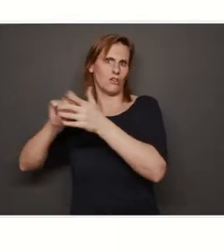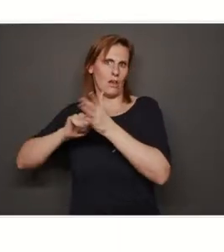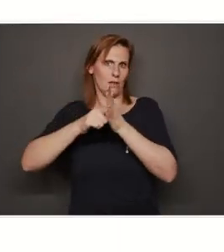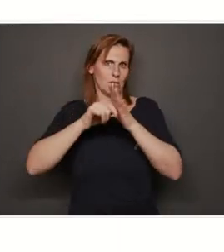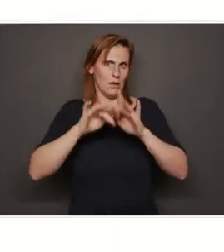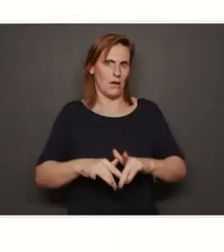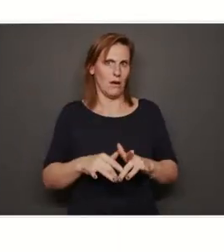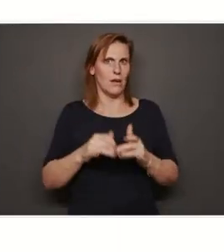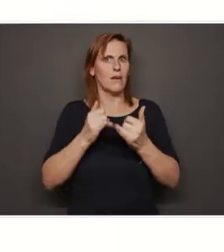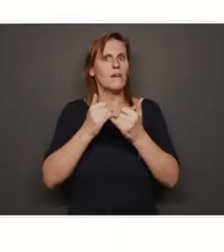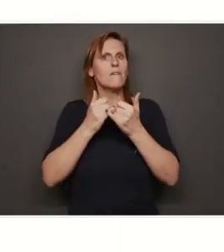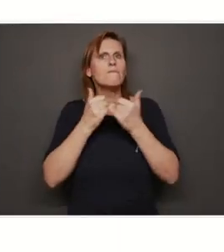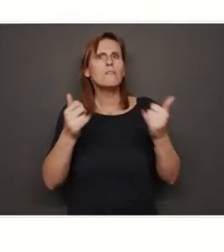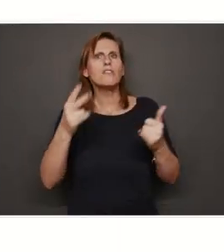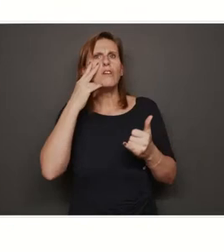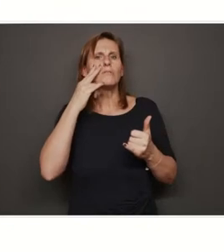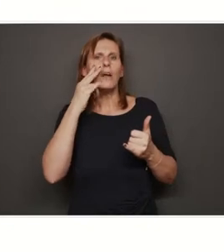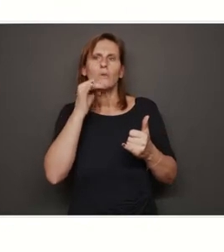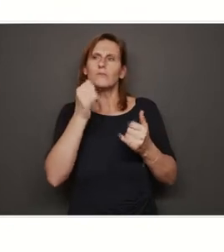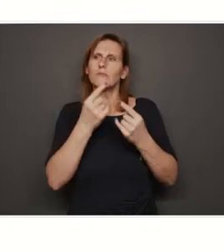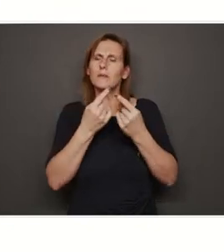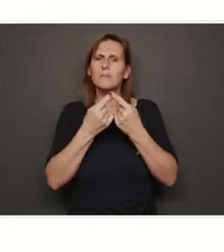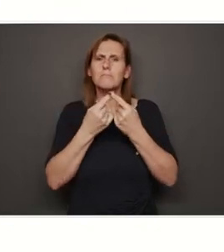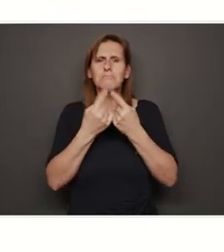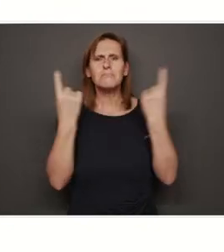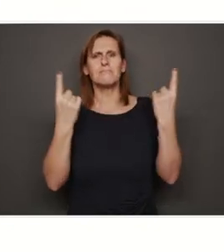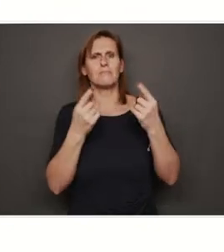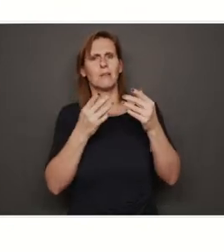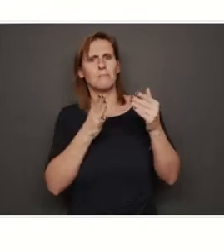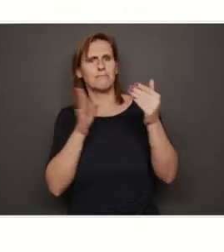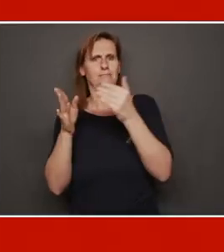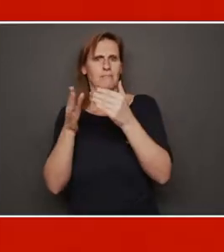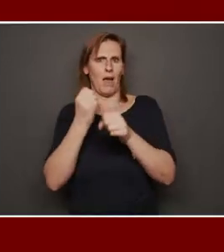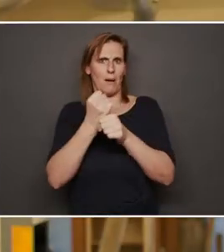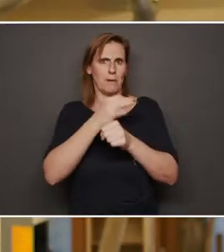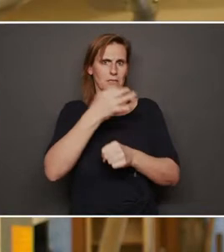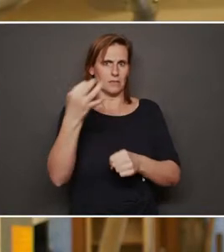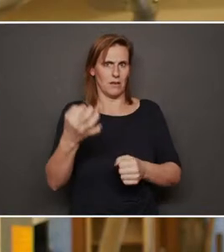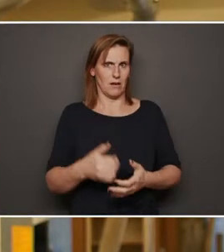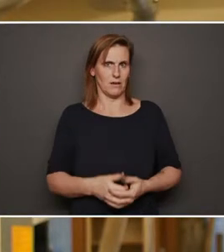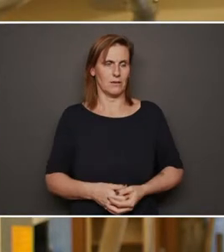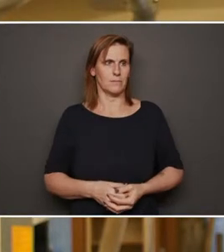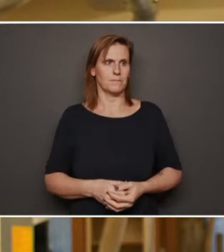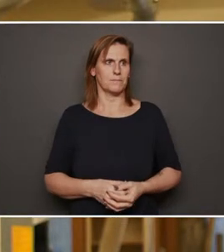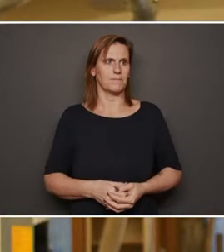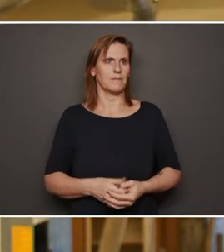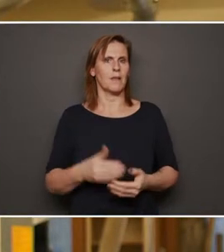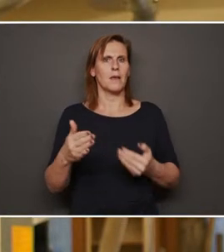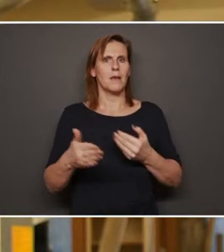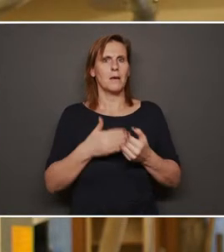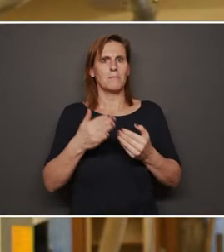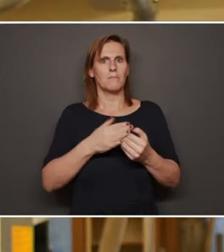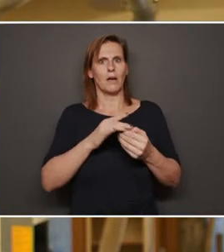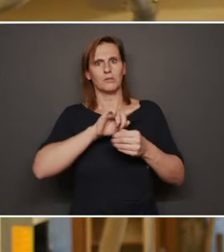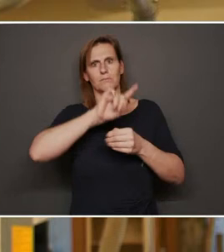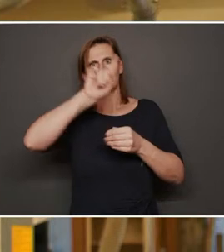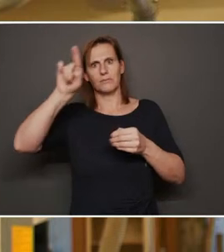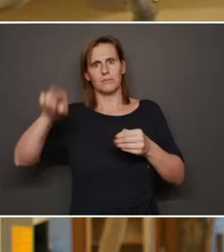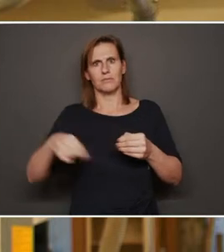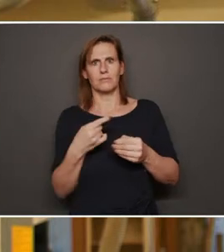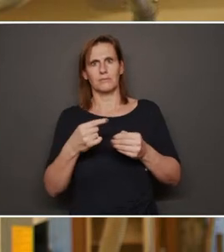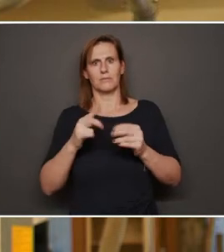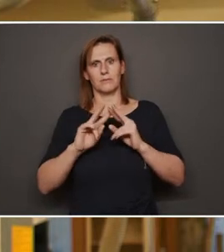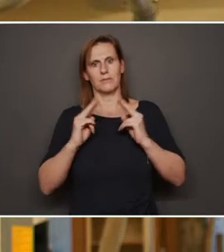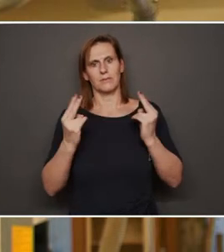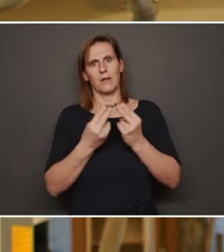Und wie sieht ein nicht so typischer Arbeitstag bei dir aus? Ja, wenn wir mal zum Beispiel bis 10 Uhr in der Morgenrunde hocken,